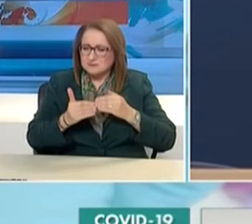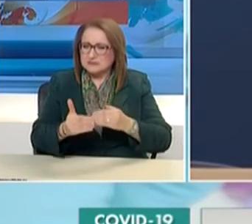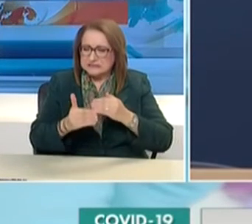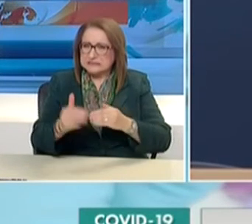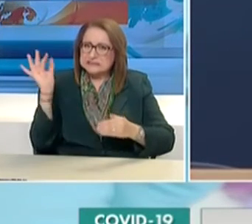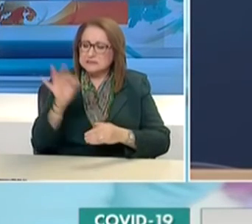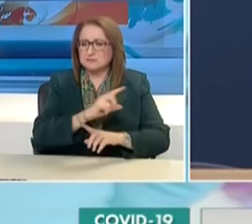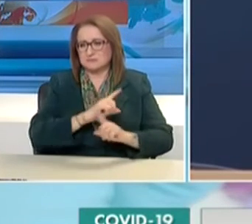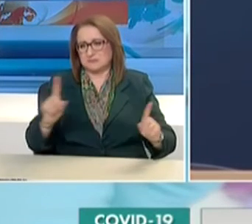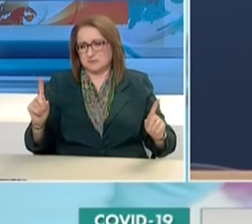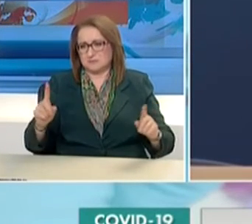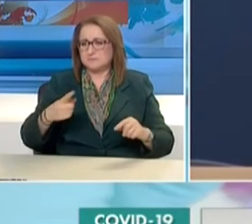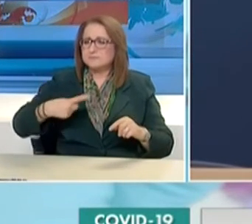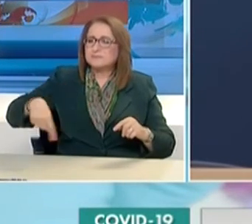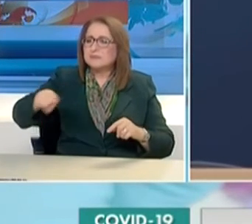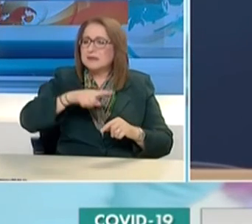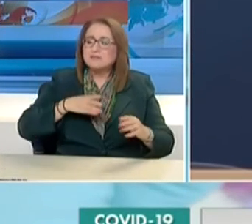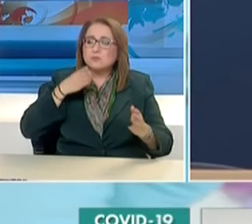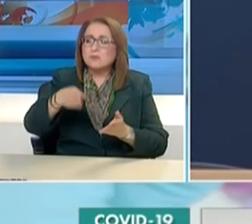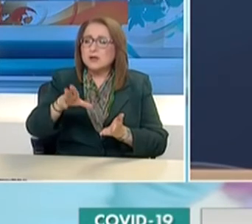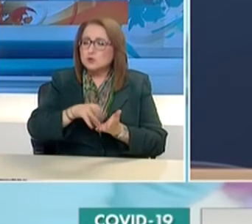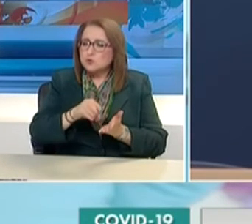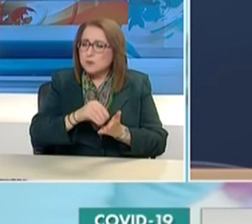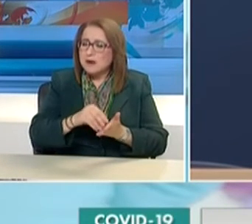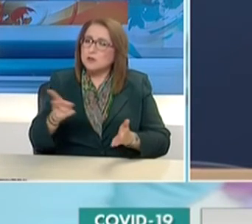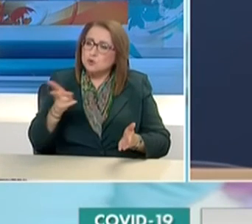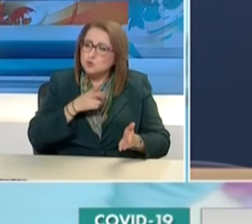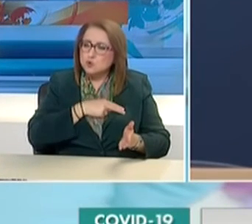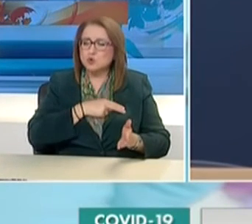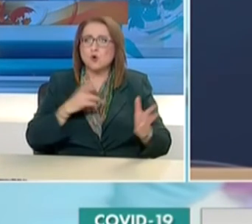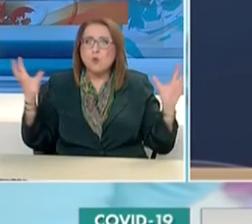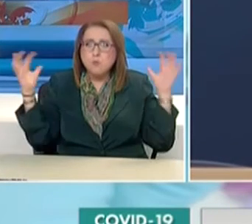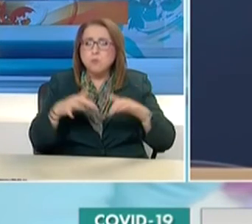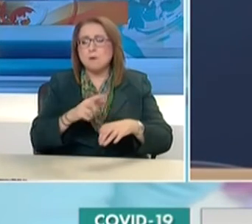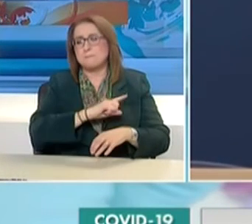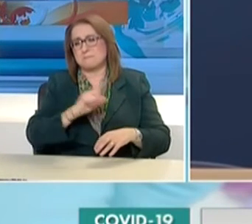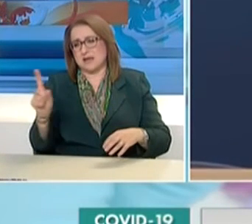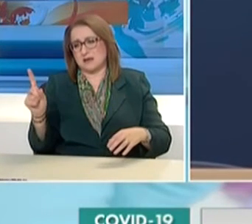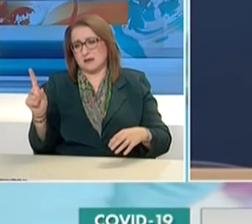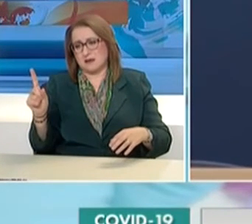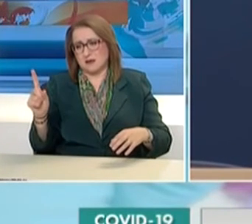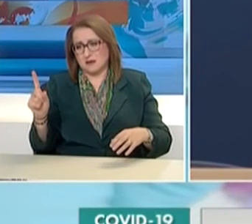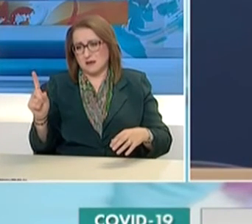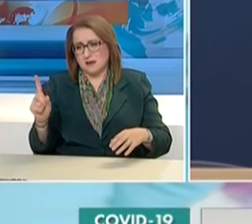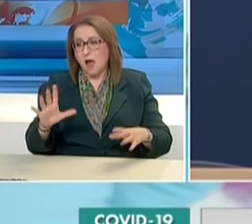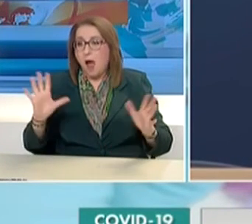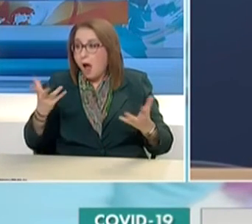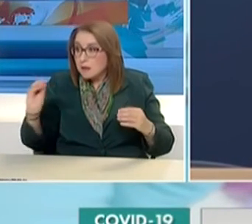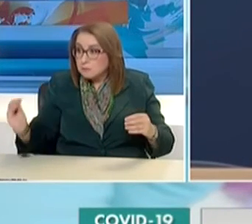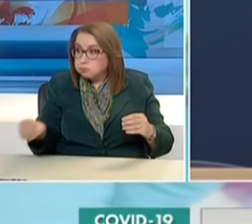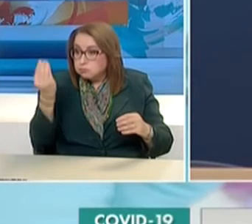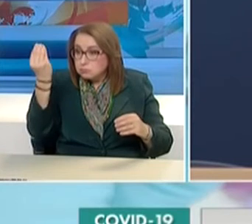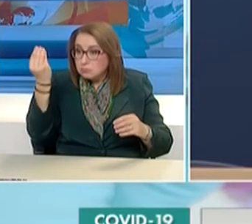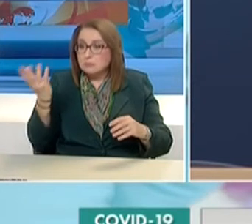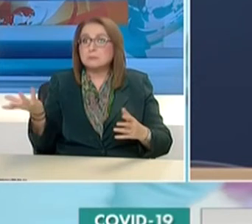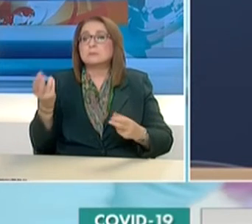να γίνεται η παρουσία των ανθρώπων επισκεπτών στα σούπερ μάρκετ με συνθήκες μη συνοστισμού. Φυσικά και ένας υπάλληλος που δεν εμφανίζει την όση ένα σούπερ μάρκετ πρέπει